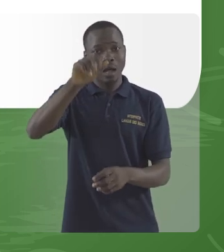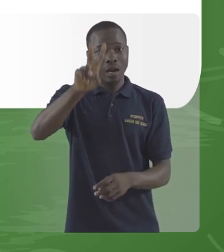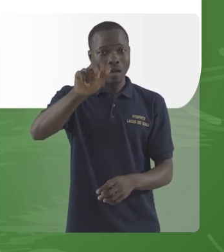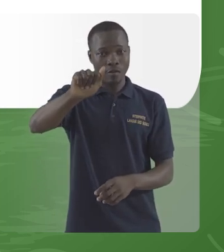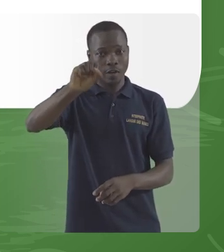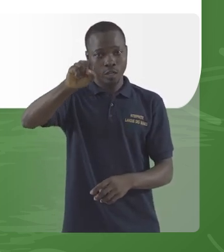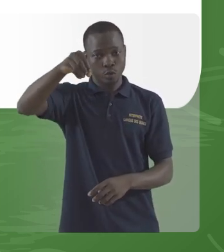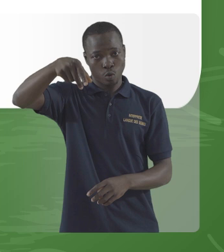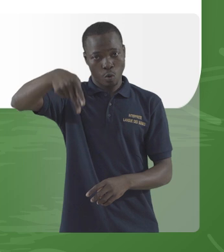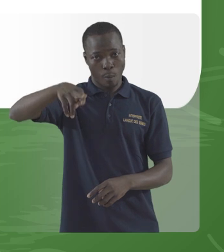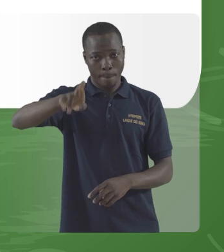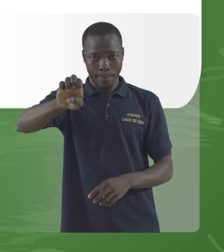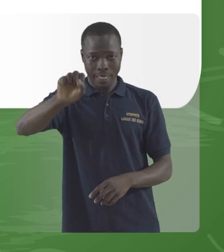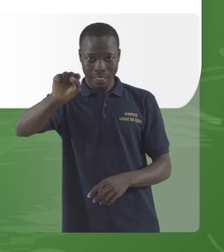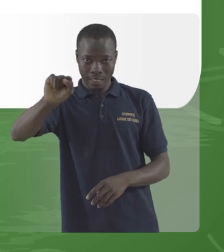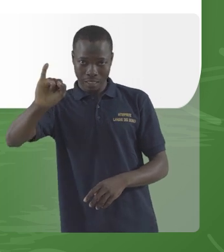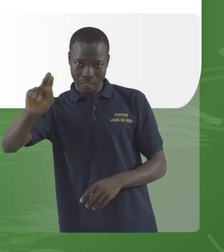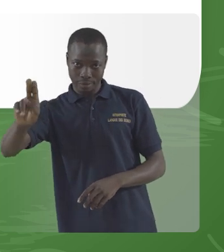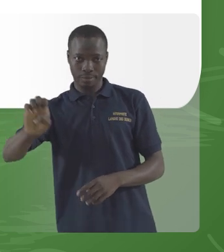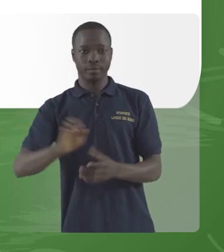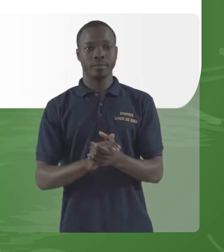pour la vasopressine.